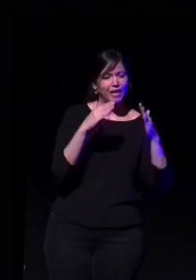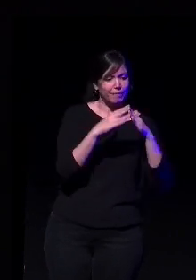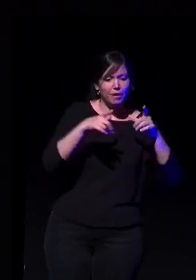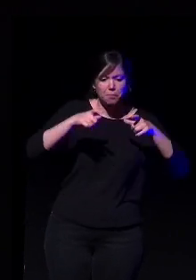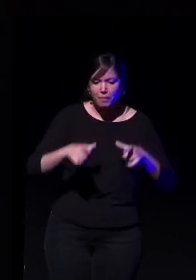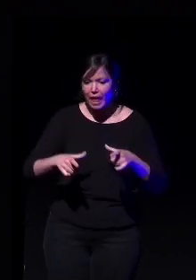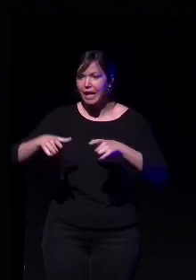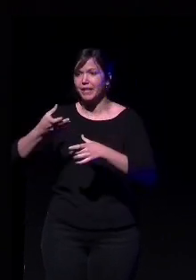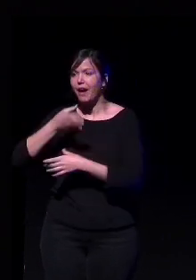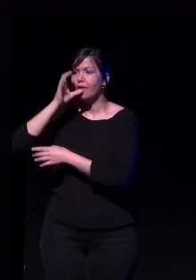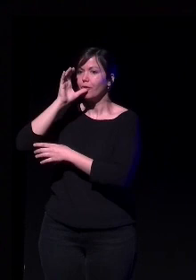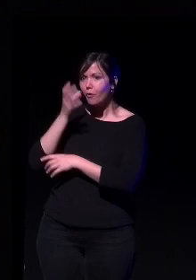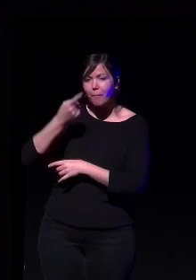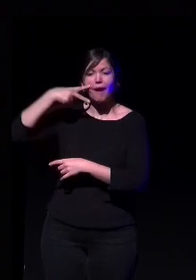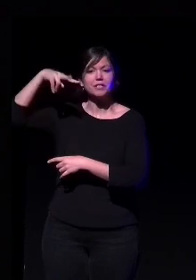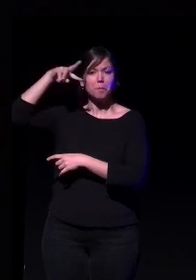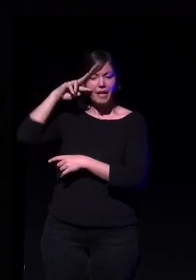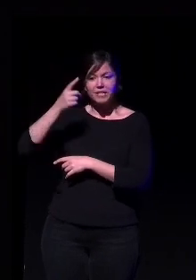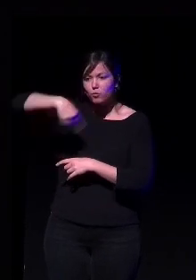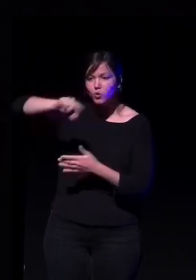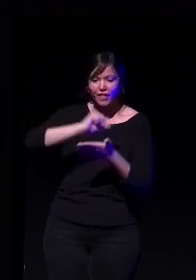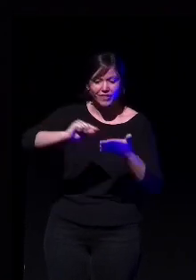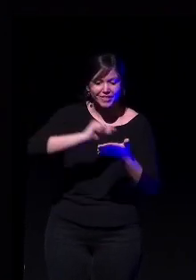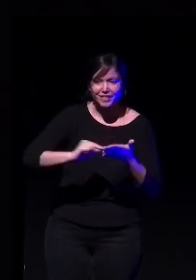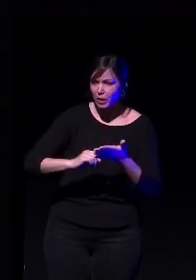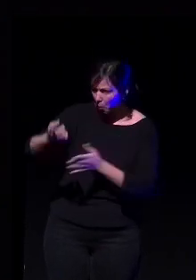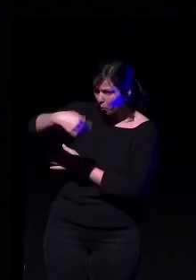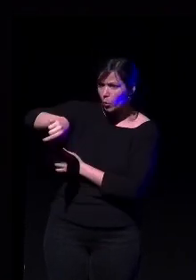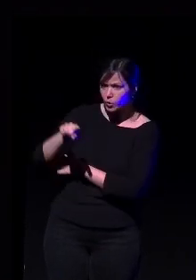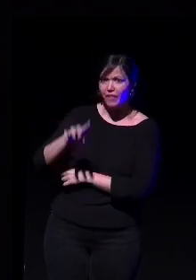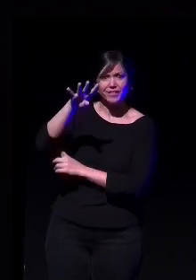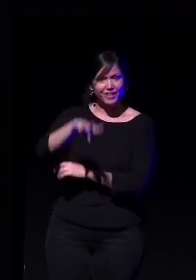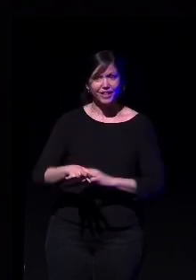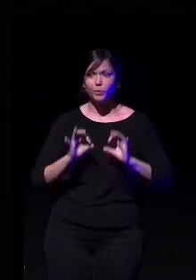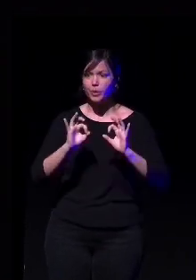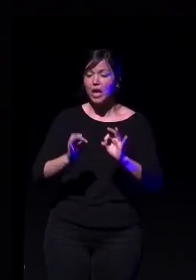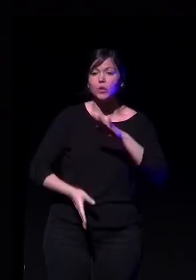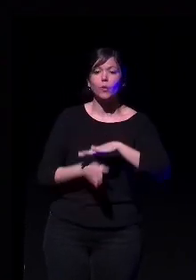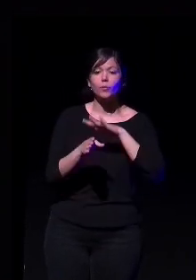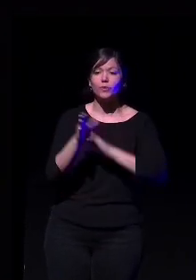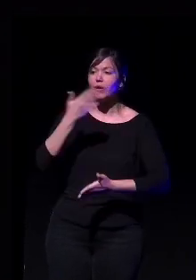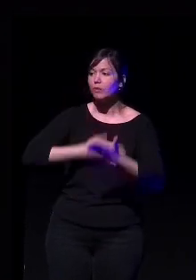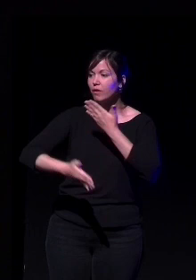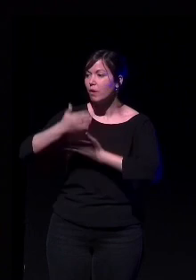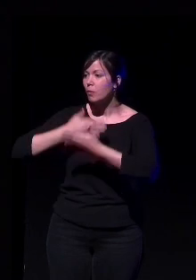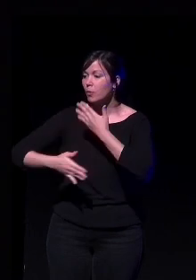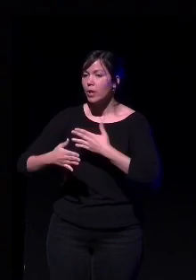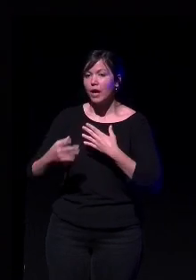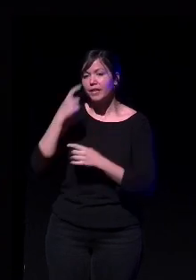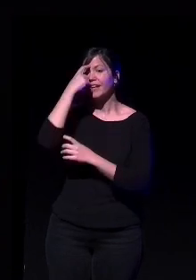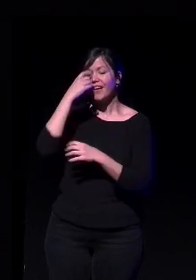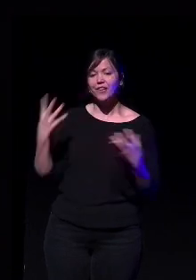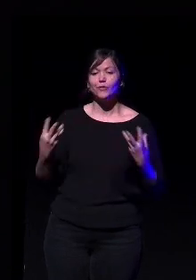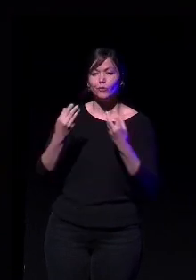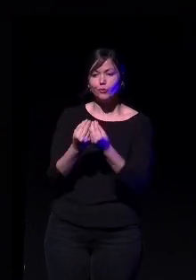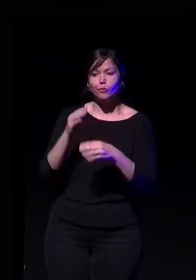cada experiència, a cada article que escriviu. Som nosaltres, és Catalunya. Continuem col·laborant, creient i treballant junts per